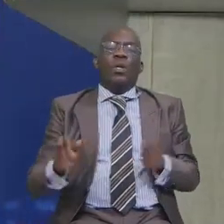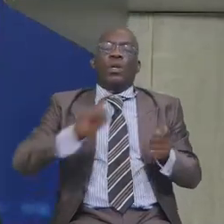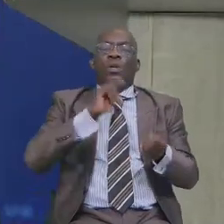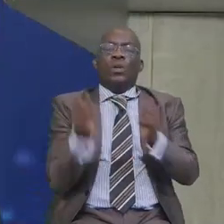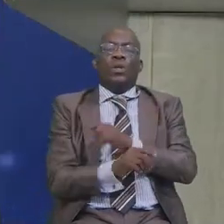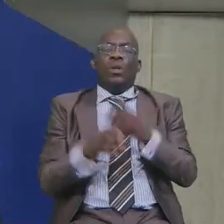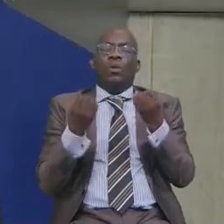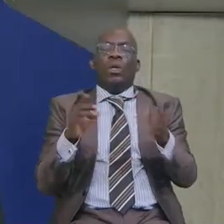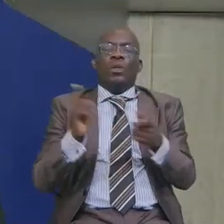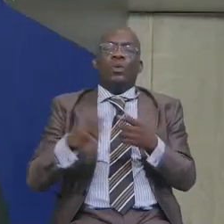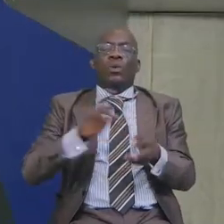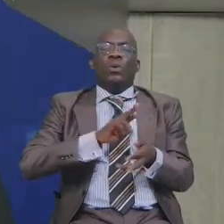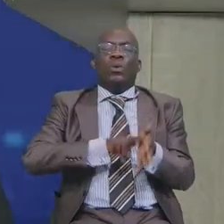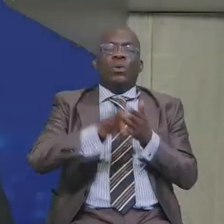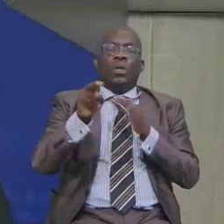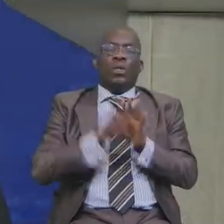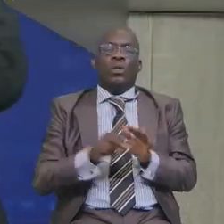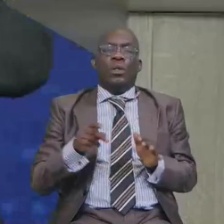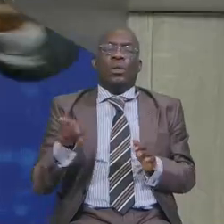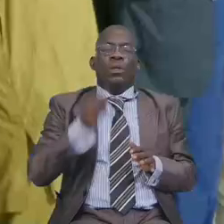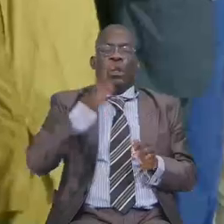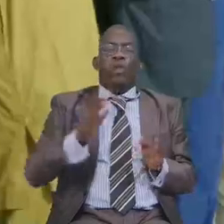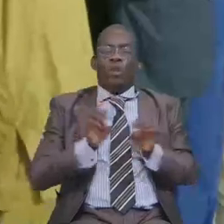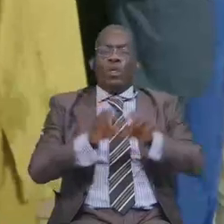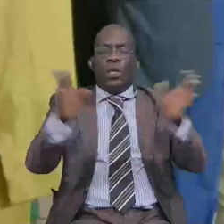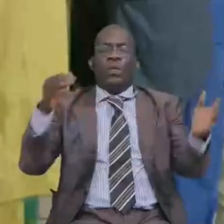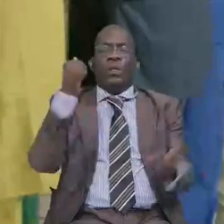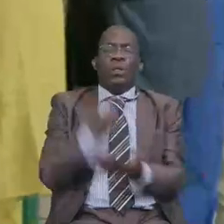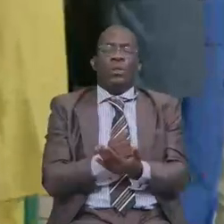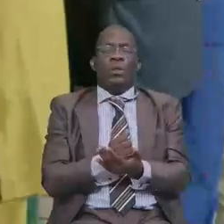à la justice. Ils vont briller.